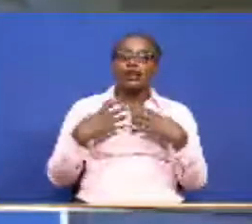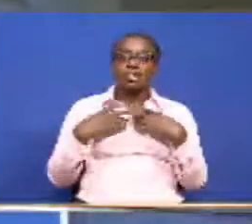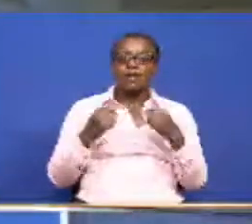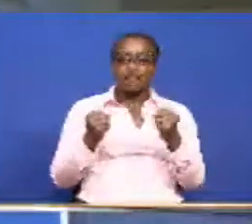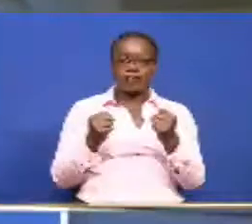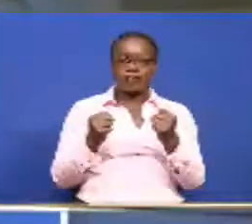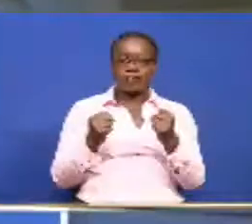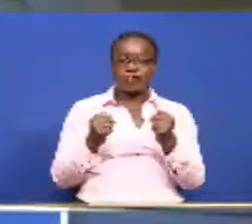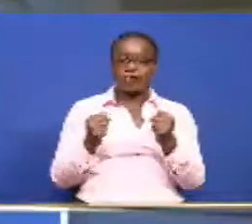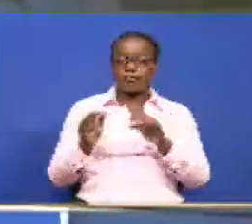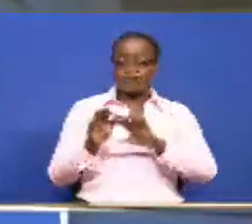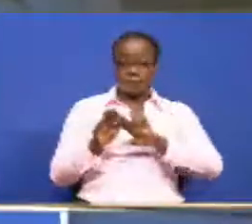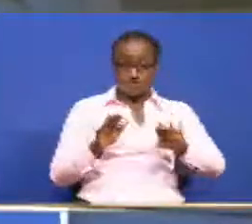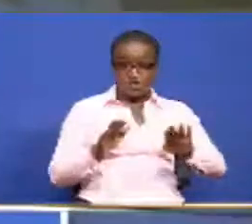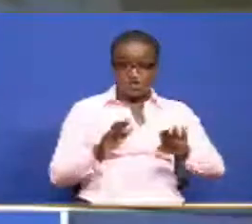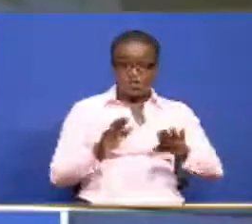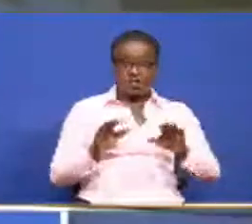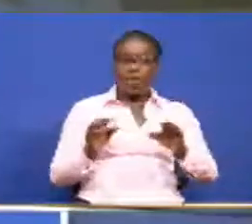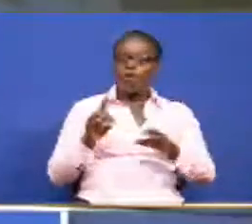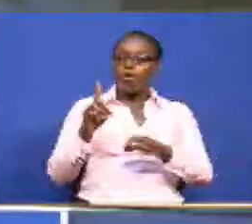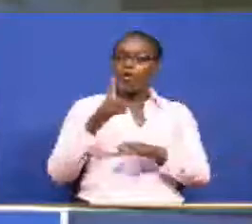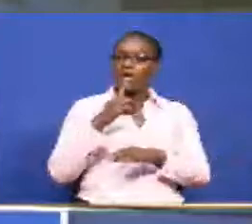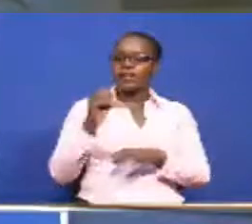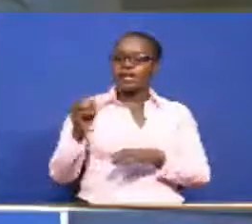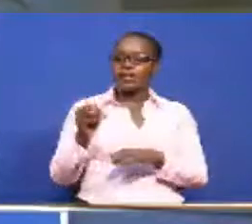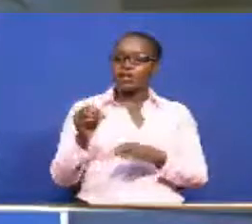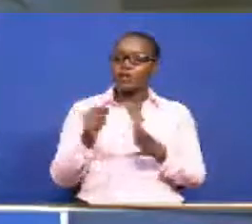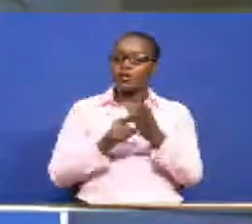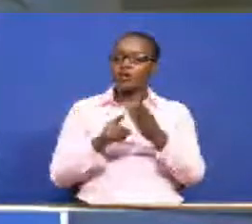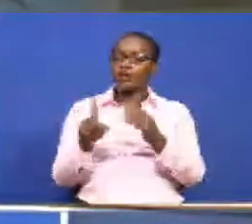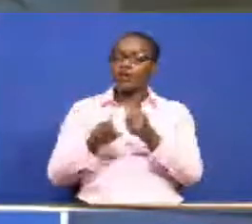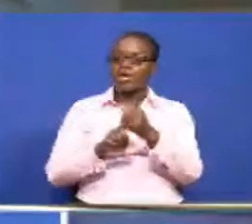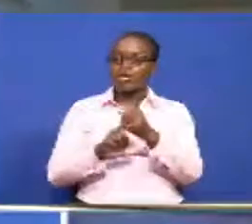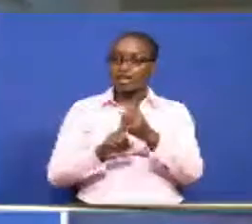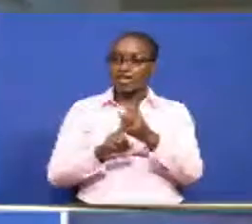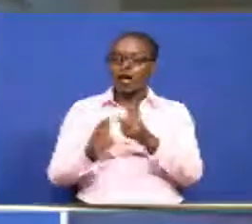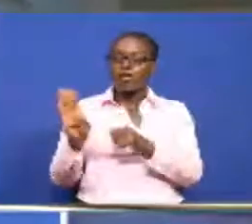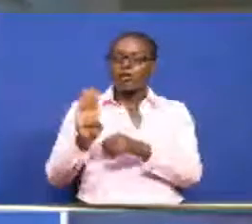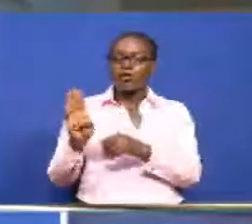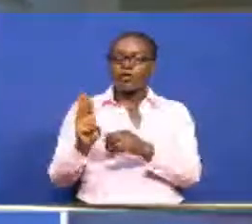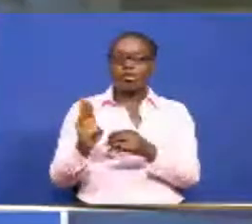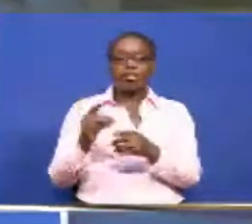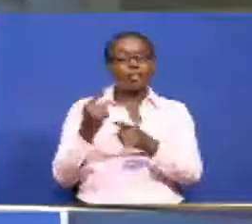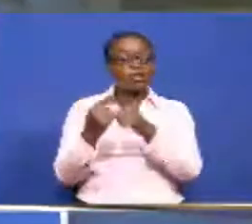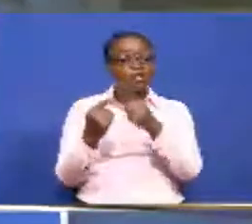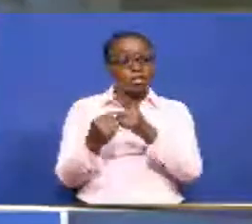bilioni 111.7 kufadhili shughuli zake katika kipindi cha kifedha cha mwaka